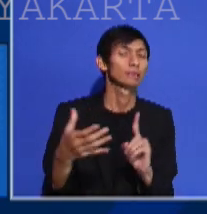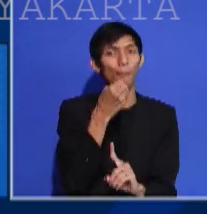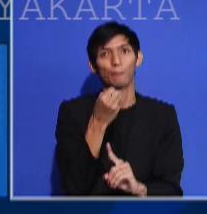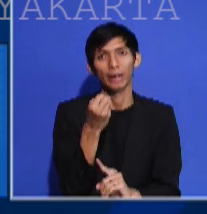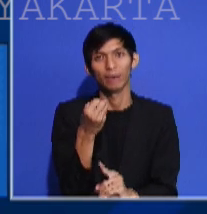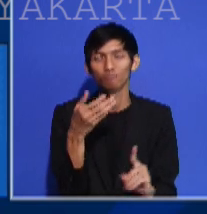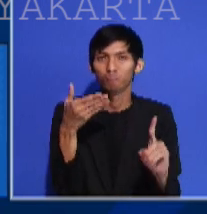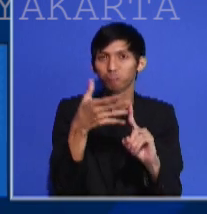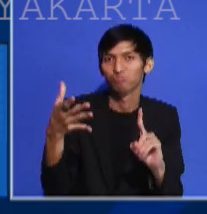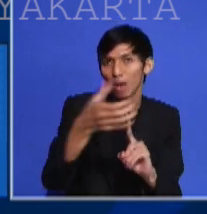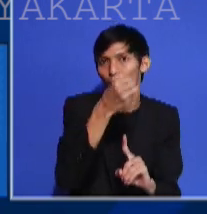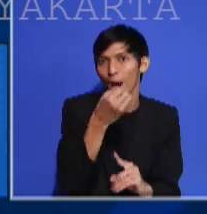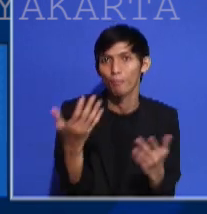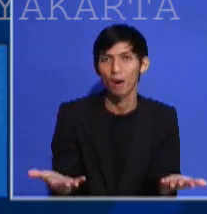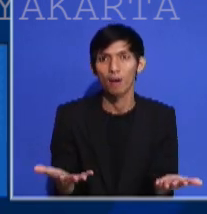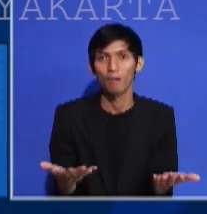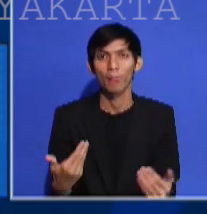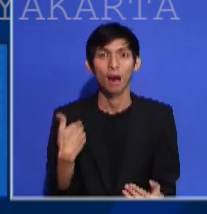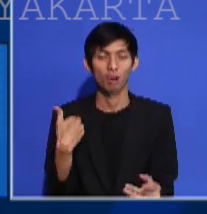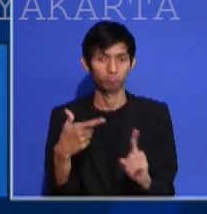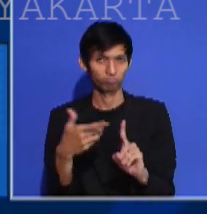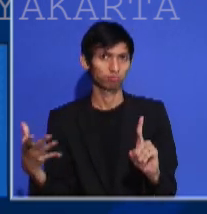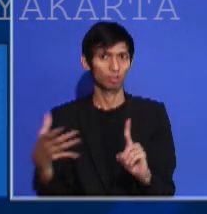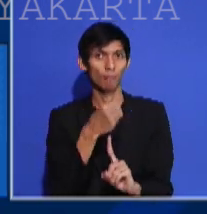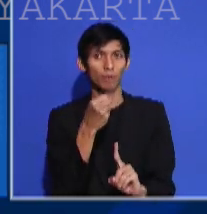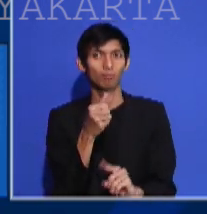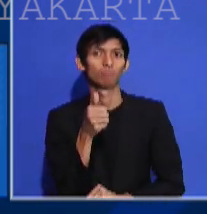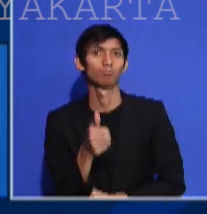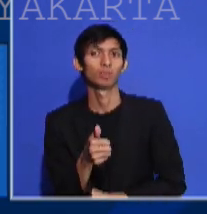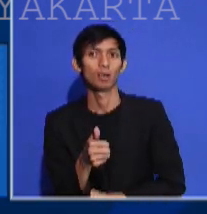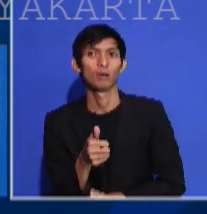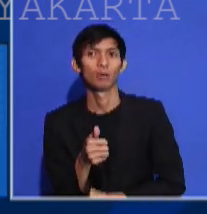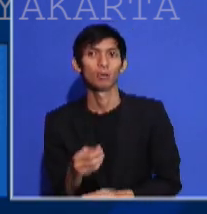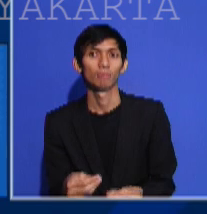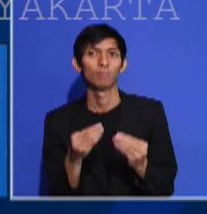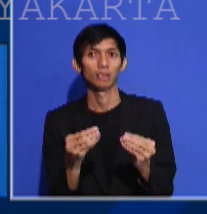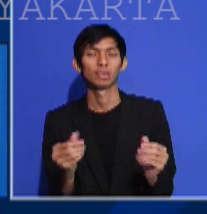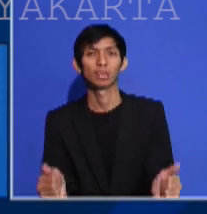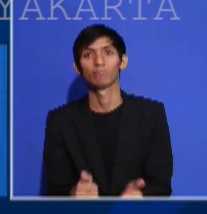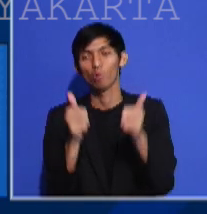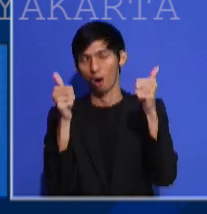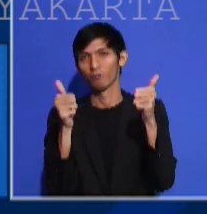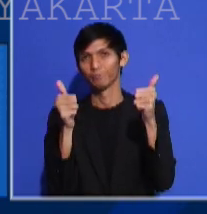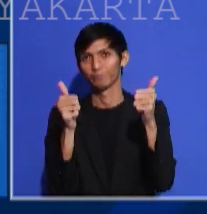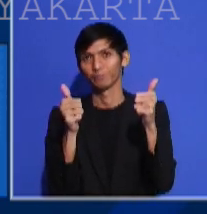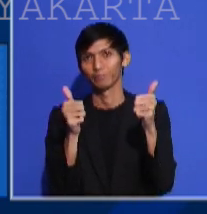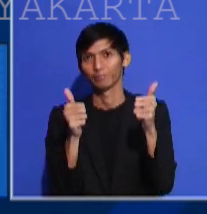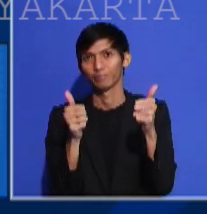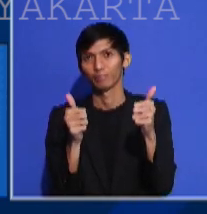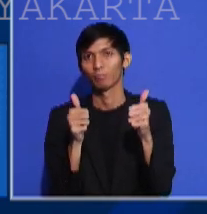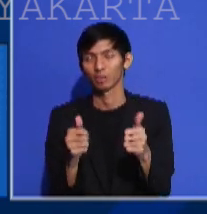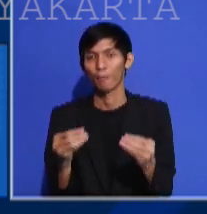Konita saya sendiri sih menargetkan untuk bisa memberikan yang terbaik pastinya ya itu dan bisa memberikan